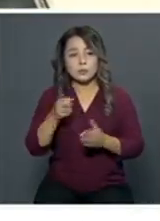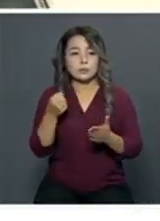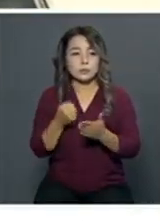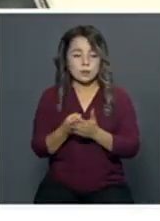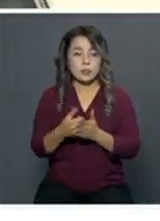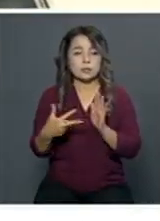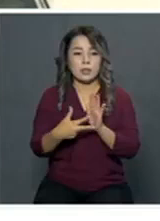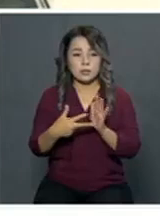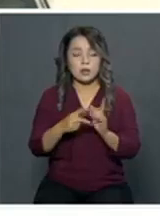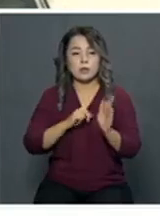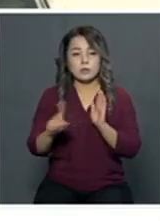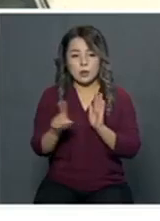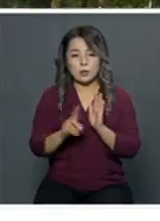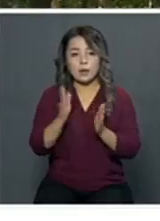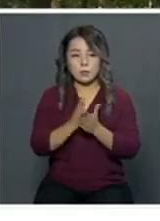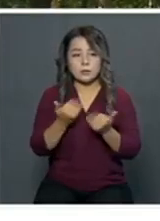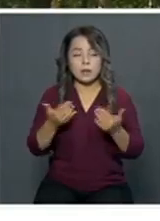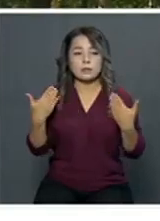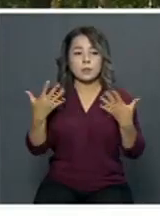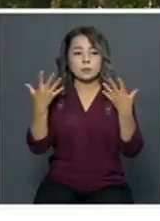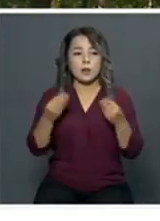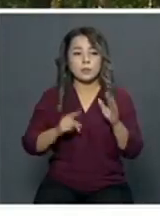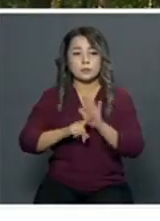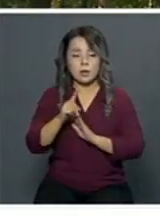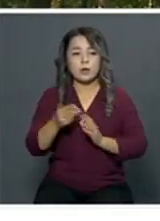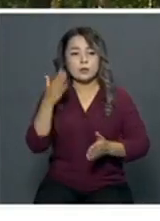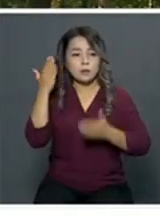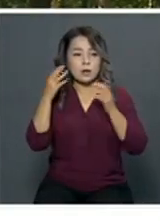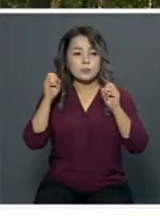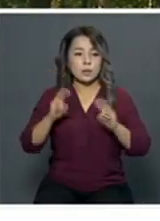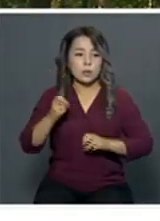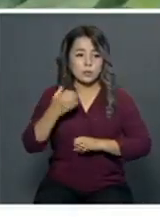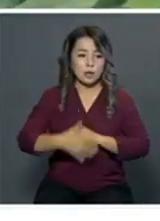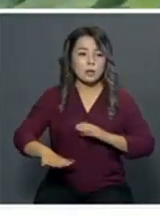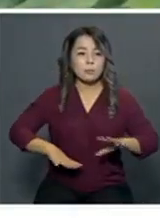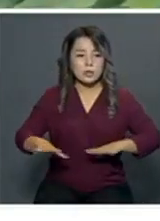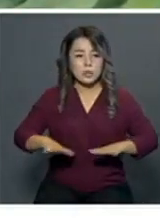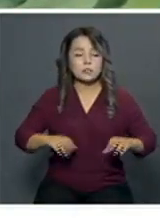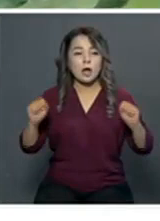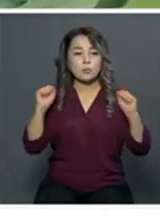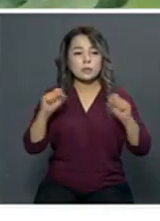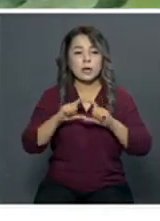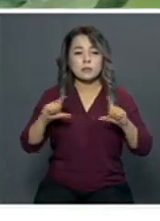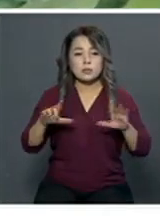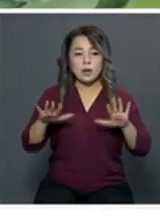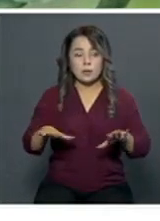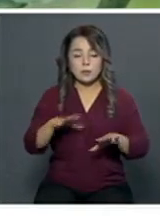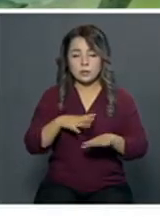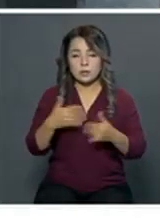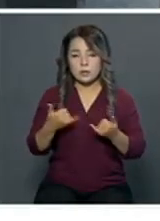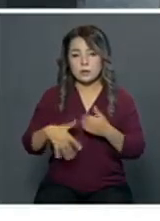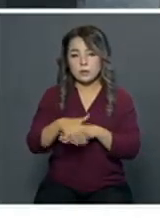дейін ғана жүреді. Ал осы аптаның демалыс күндерінен бастап ойын-сауық орталықтары, базарлар, спорттық нысандар және сауда үйлерінің